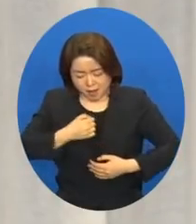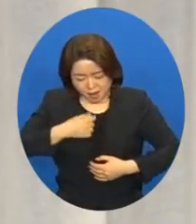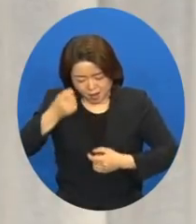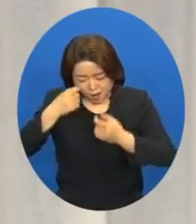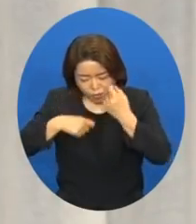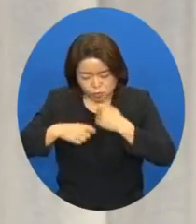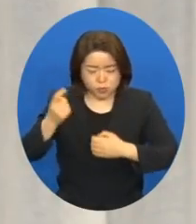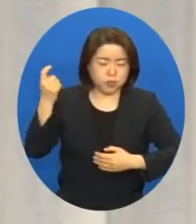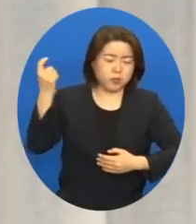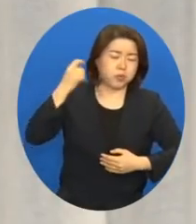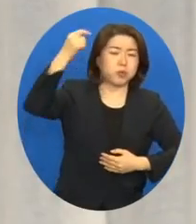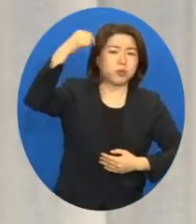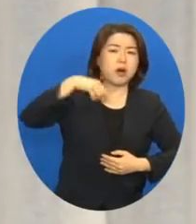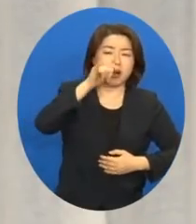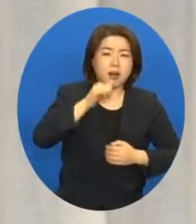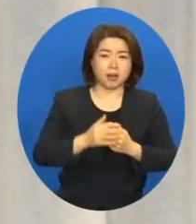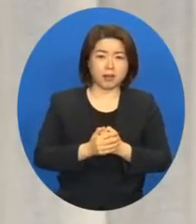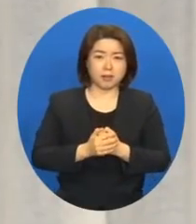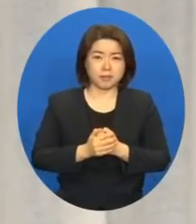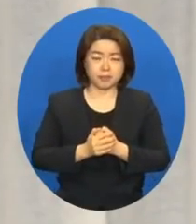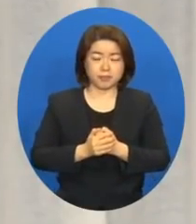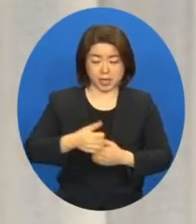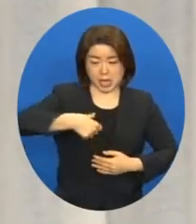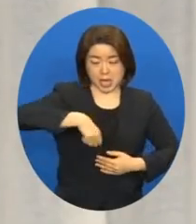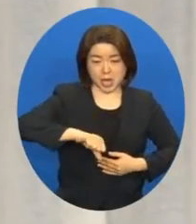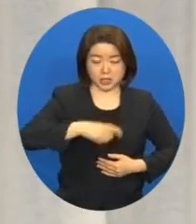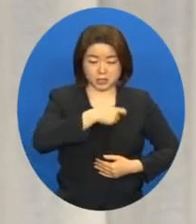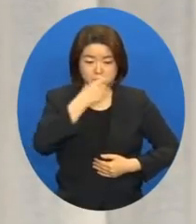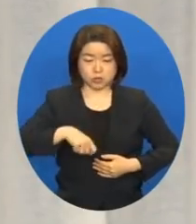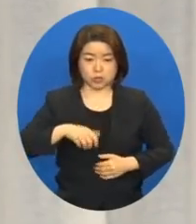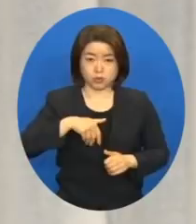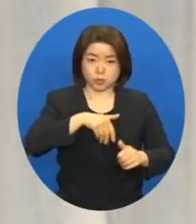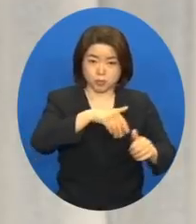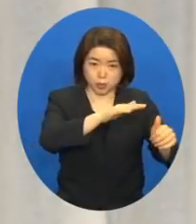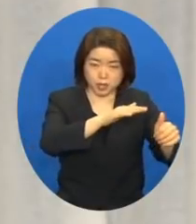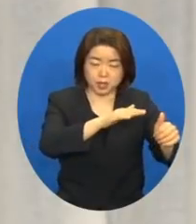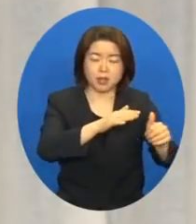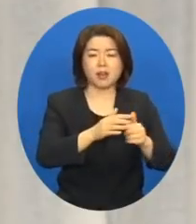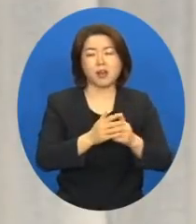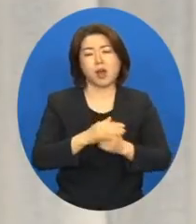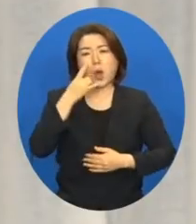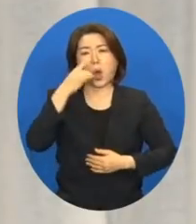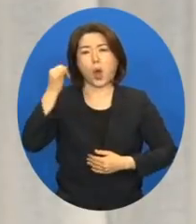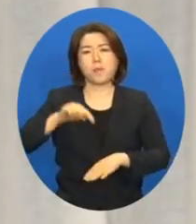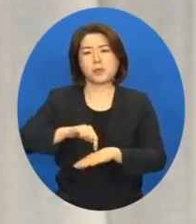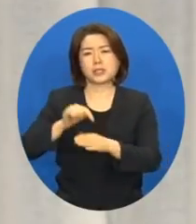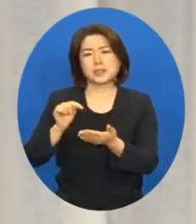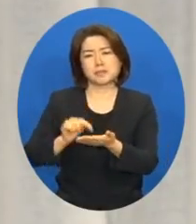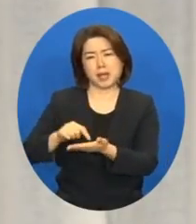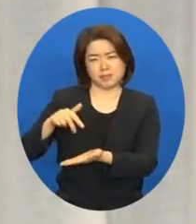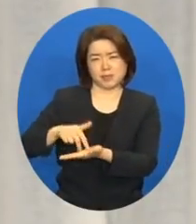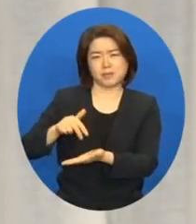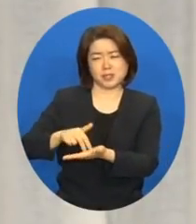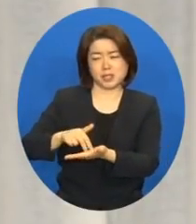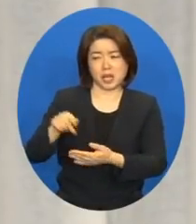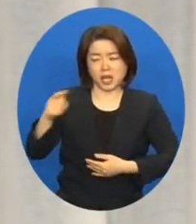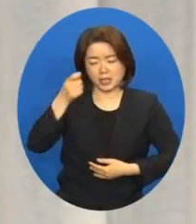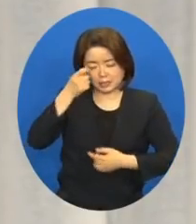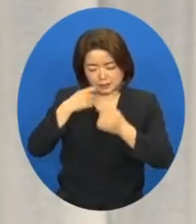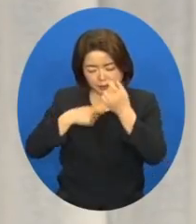그 중국으로 보내는 다시는 보지 못할 것 같은 아들을 떠나보내는 어머니의 그 마음의